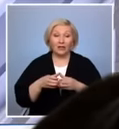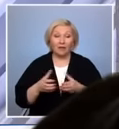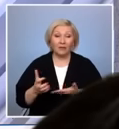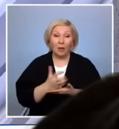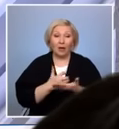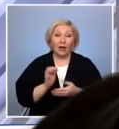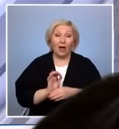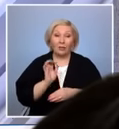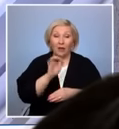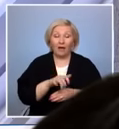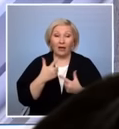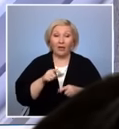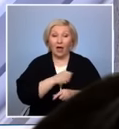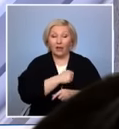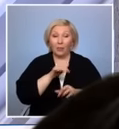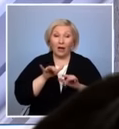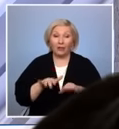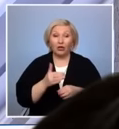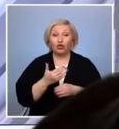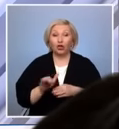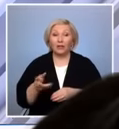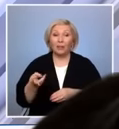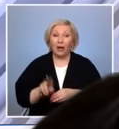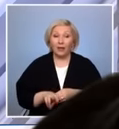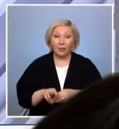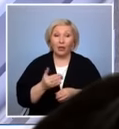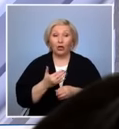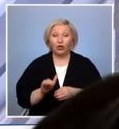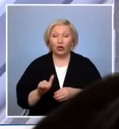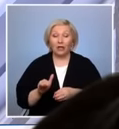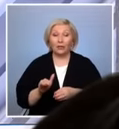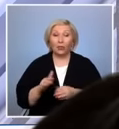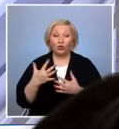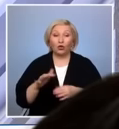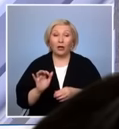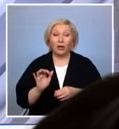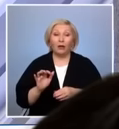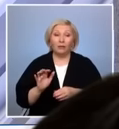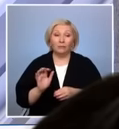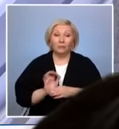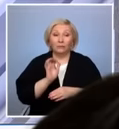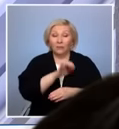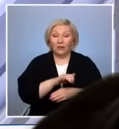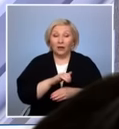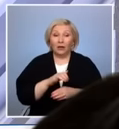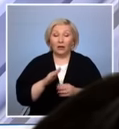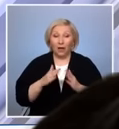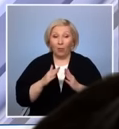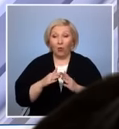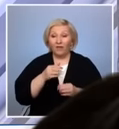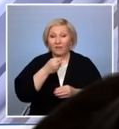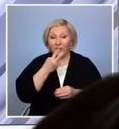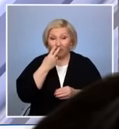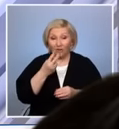у Ростислава был какой-то нервный срыв, но, конечно же, по содержанию подобные заявления Хабирову, наверное, было очень неприятно слышать